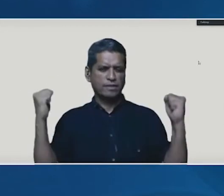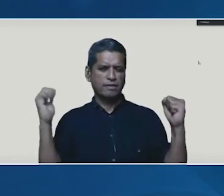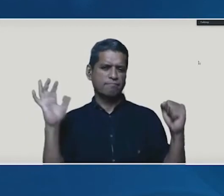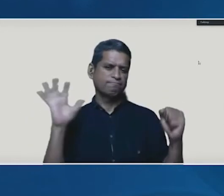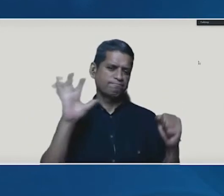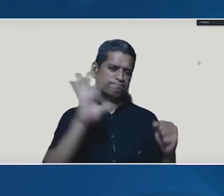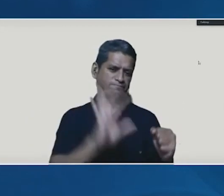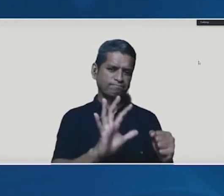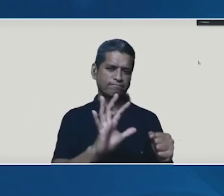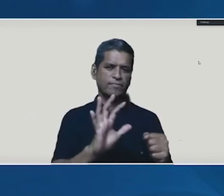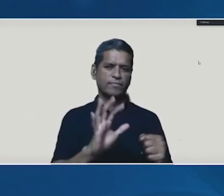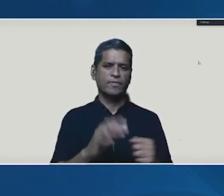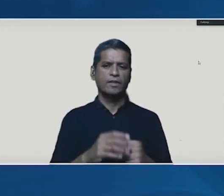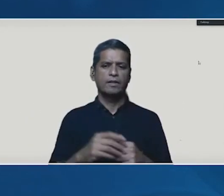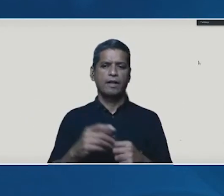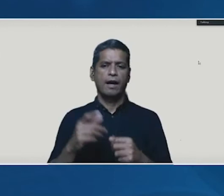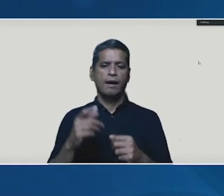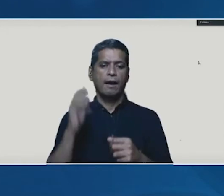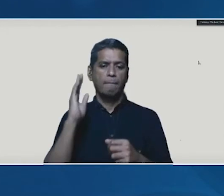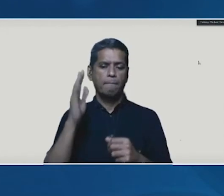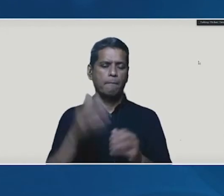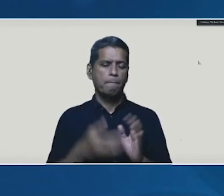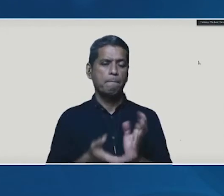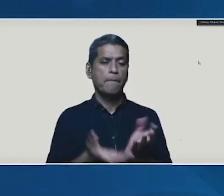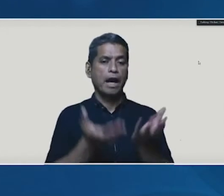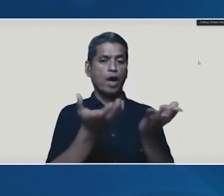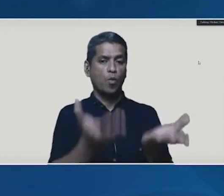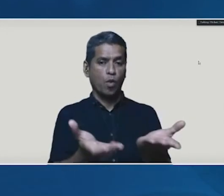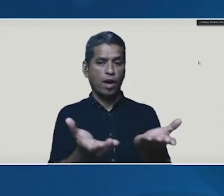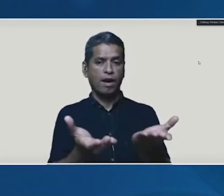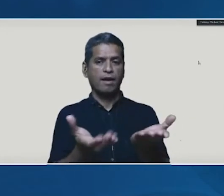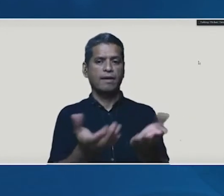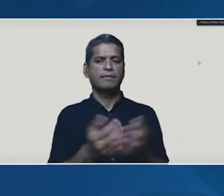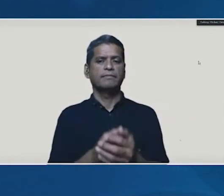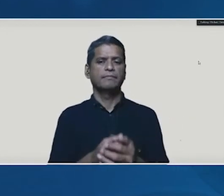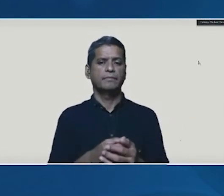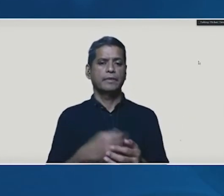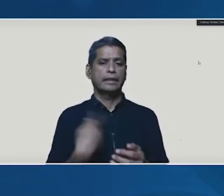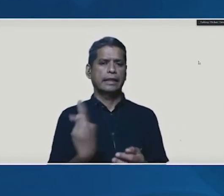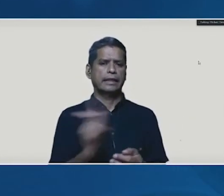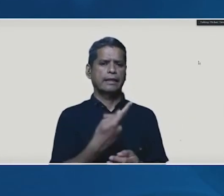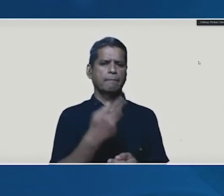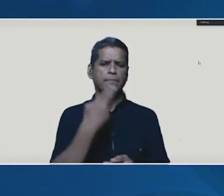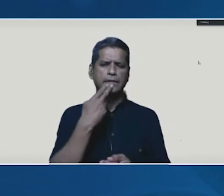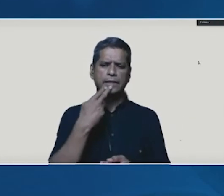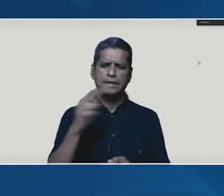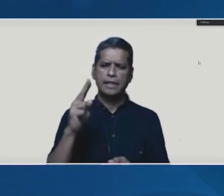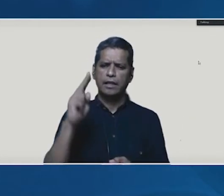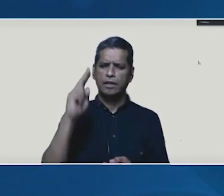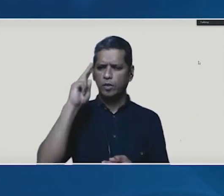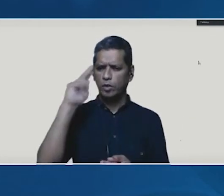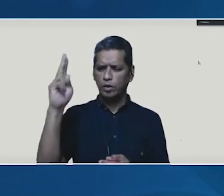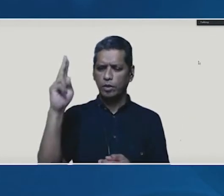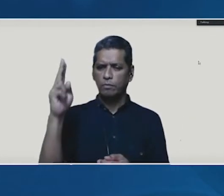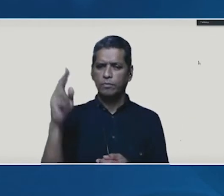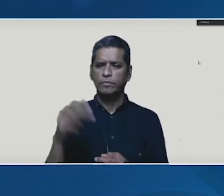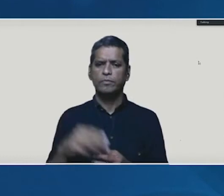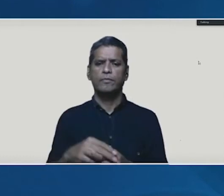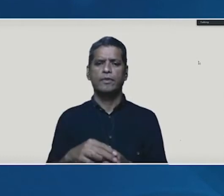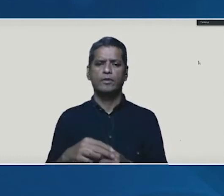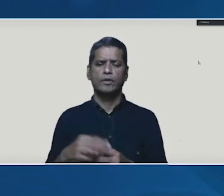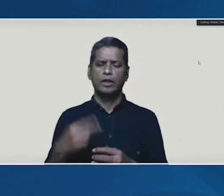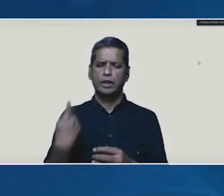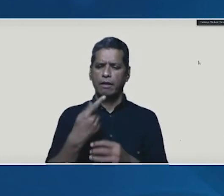kepada kekuasaan yang terindah Maukah saudara percaya kepada Tuhan Maukah saudara menghadap mengharapkan hati kepada Yesus Kristus